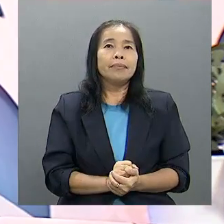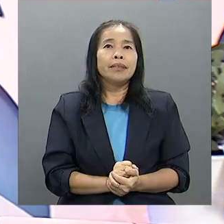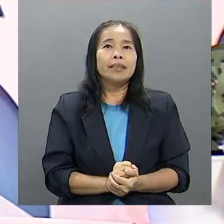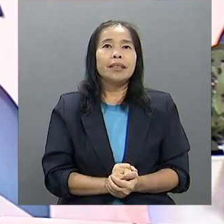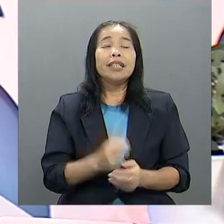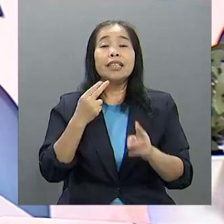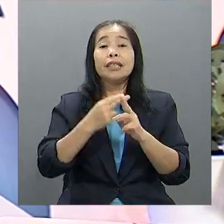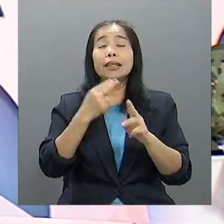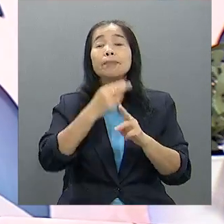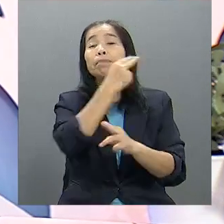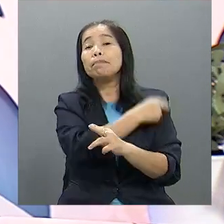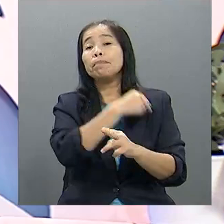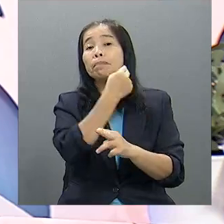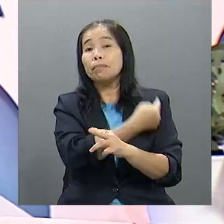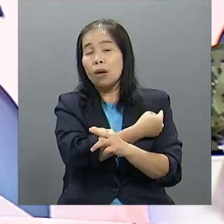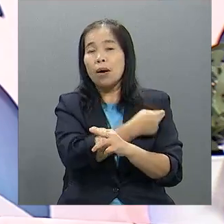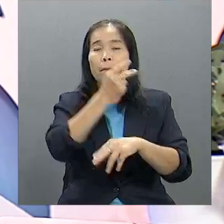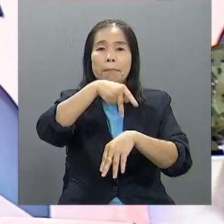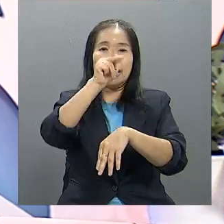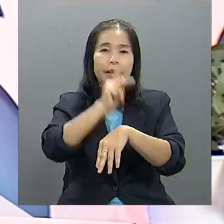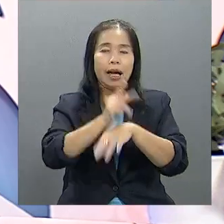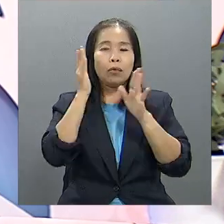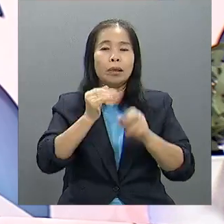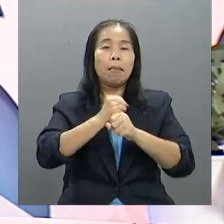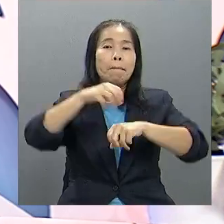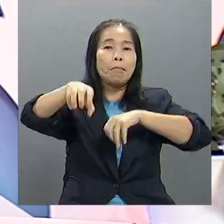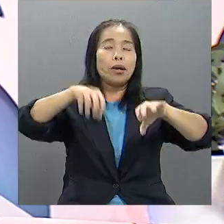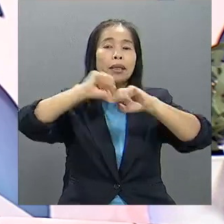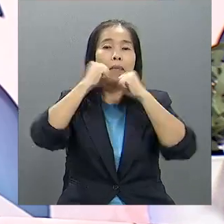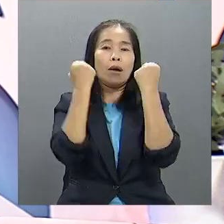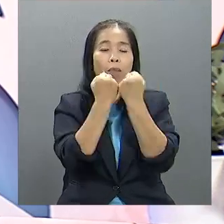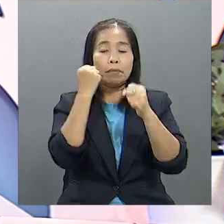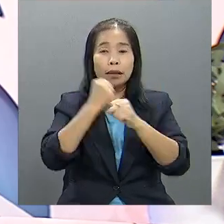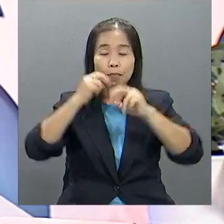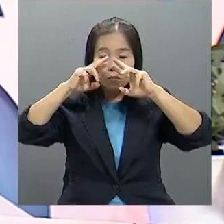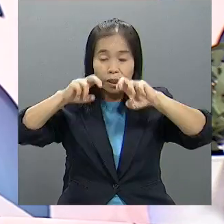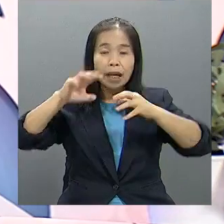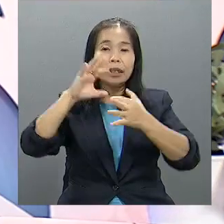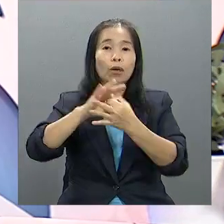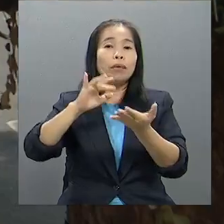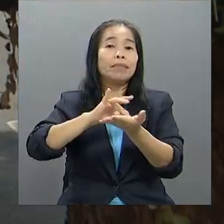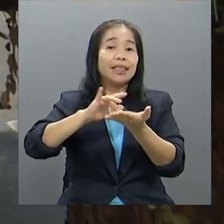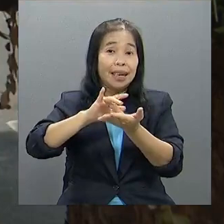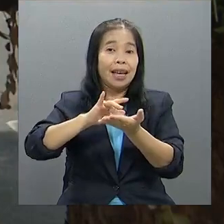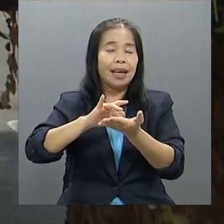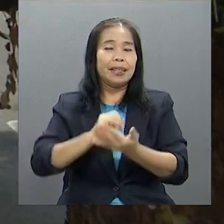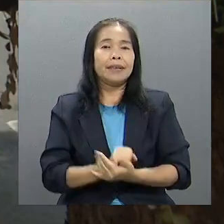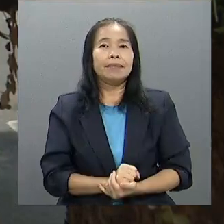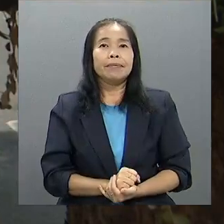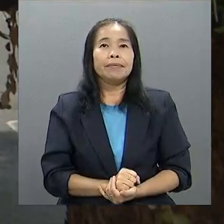ติวงศ์นะคะซึ่งท่านเป็นประธานเจ้าหน้าที่บริหารสมาคมผู้วิจัยและผลิตเภสัชภัณฑ์ไปฟังกันเลยค่ะ